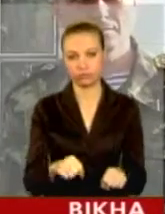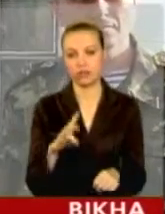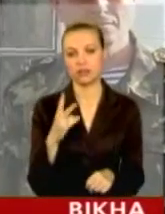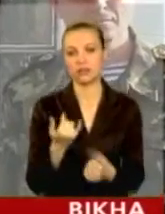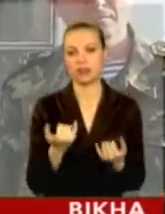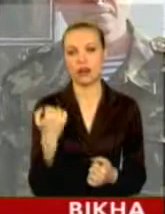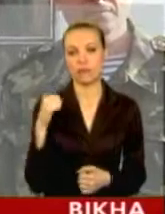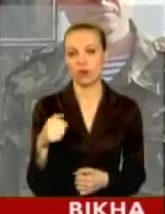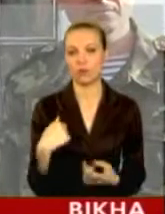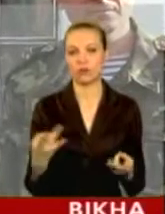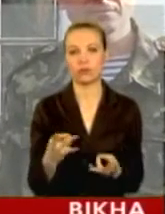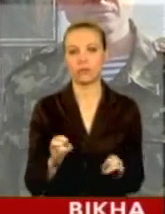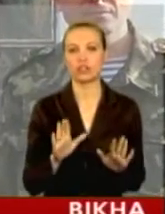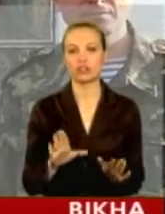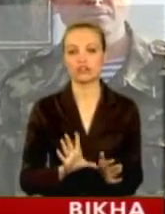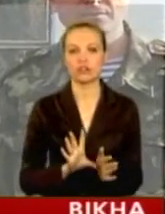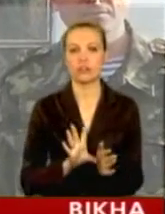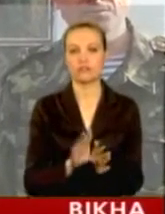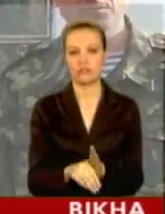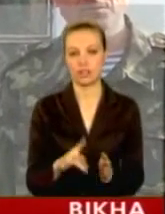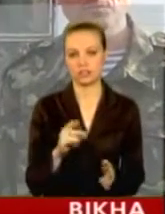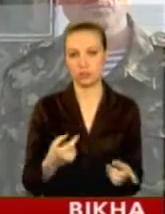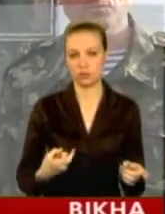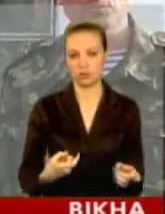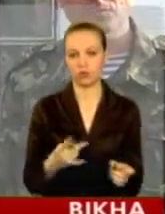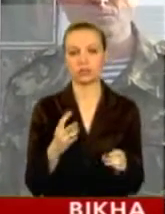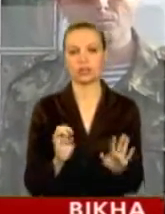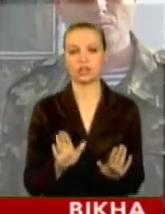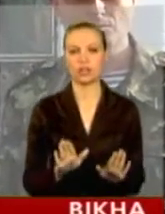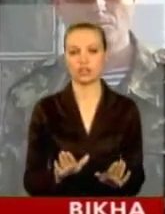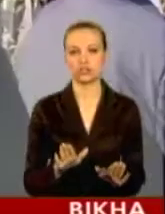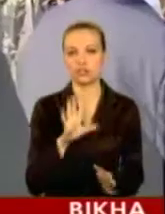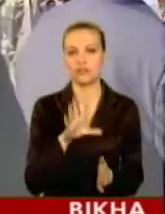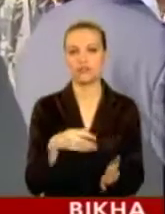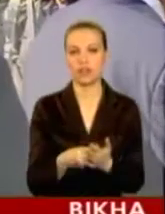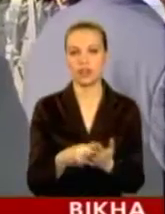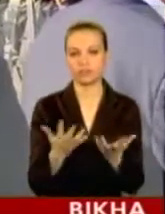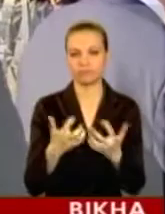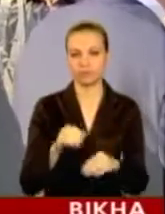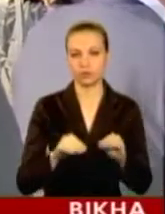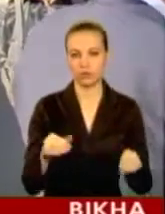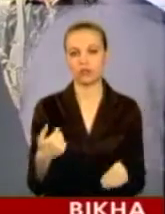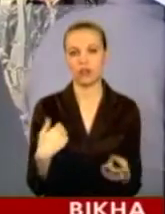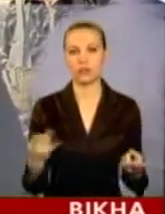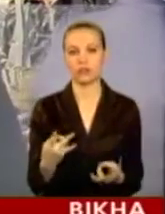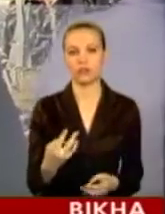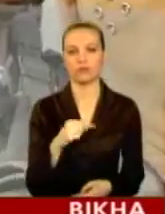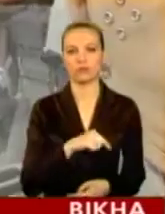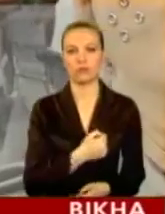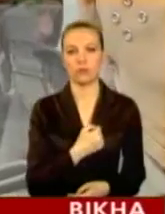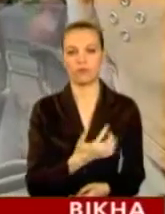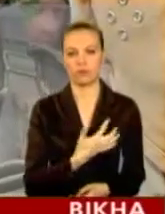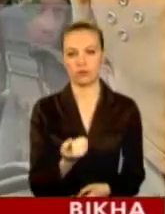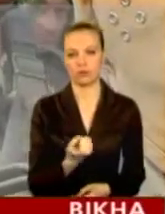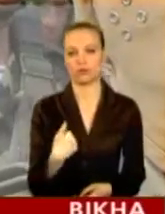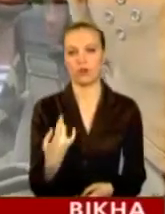перемоги нам потрібно не лише класне озброєння, не лише класне оснащення. Нам потрібен бойовий дух, нам